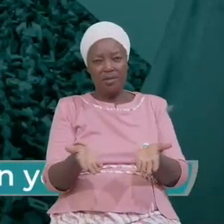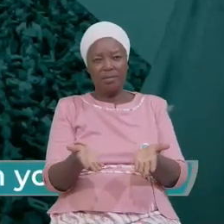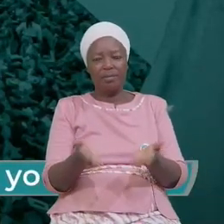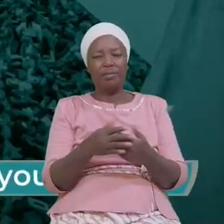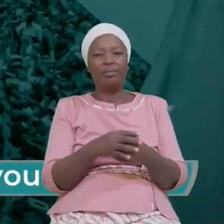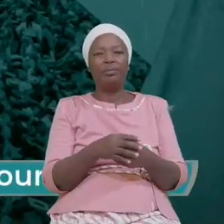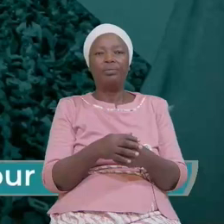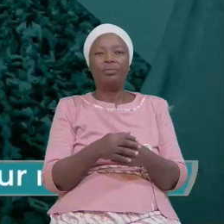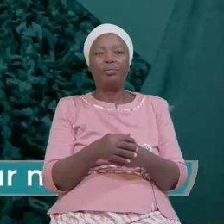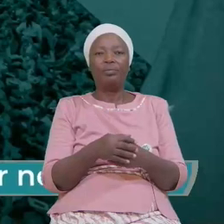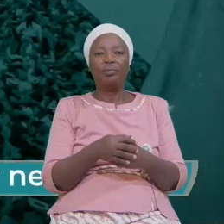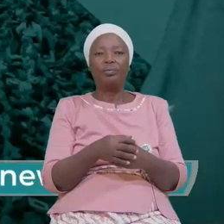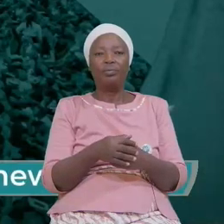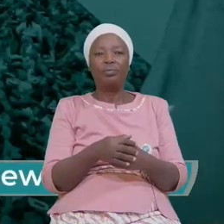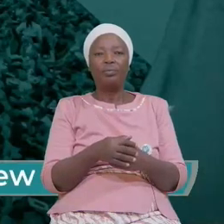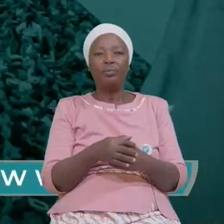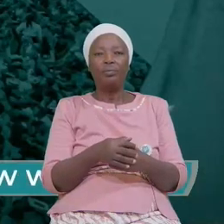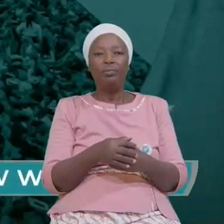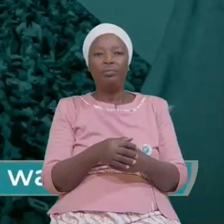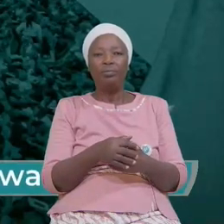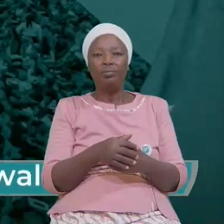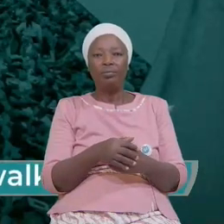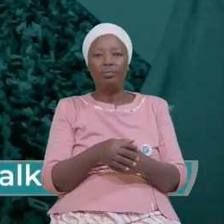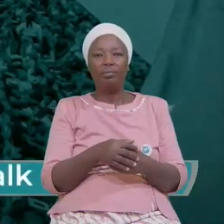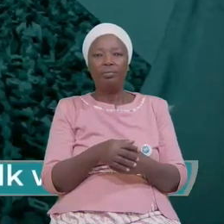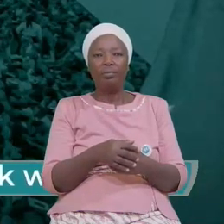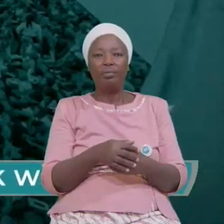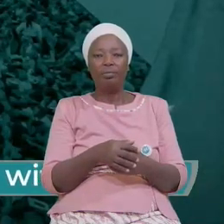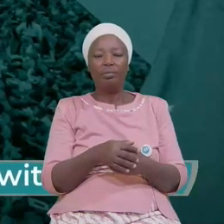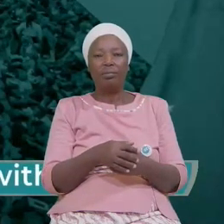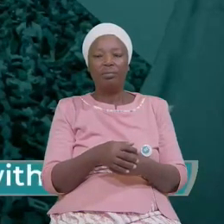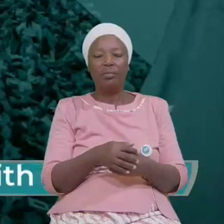le déjeuner avec Jésus aura lieu à 15h.